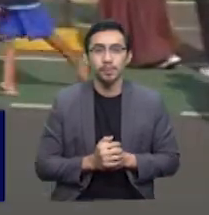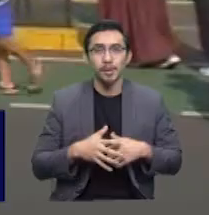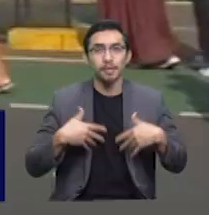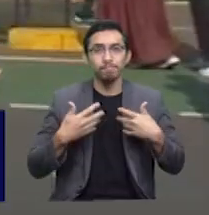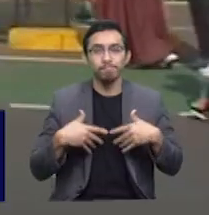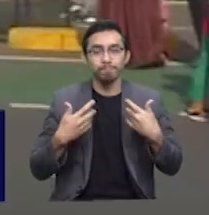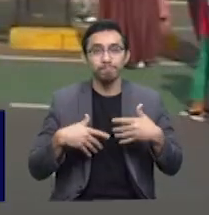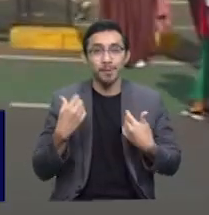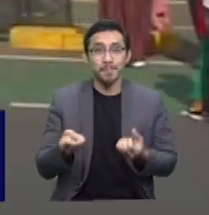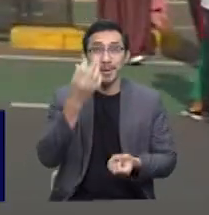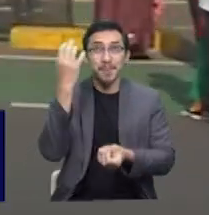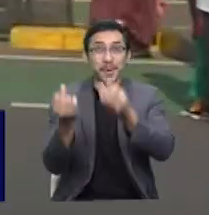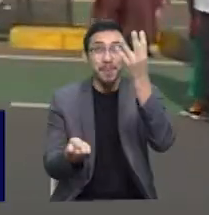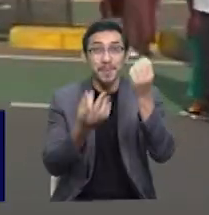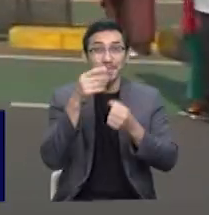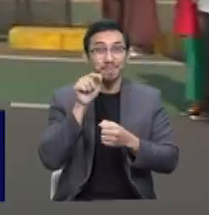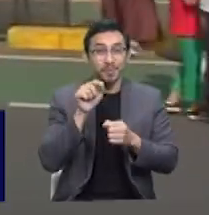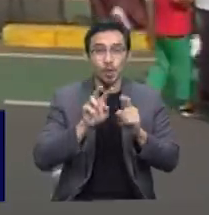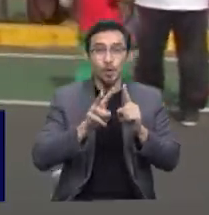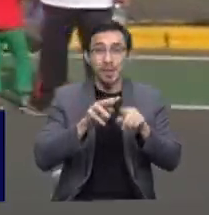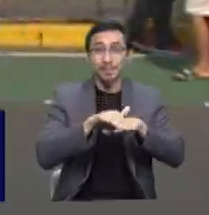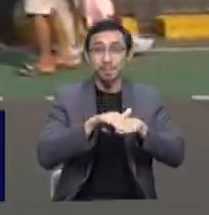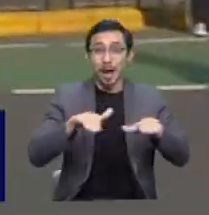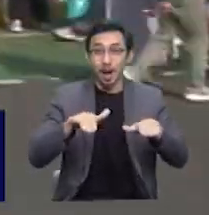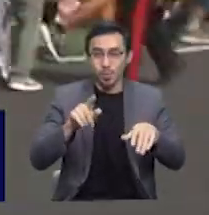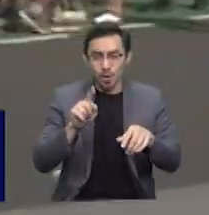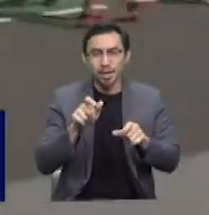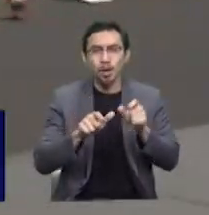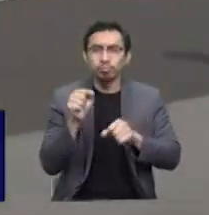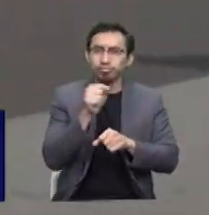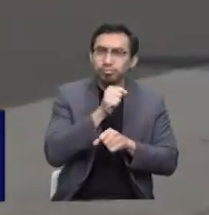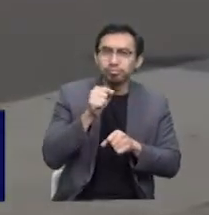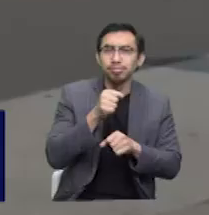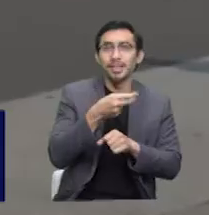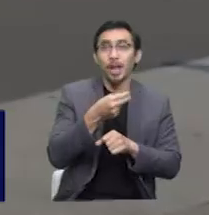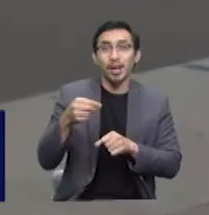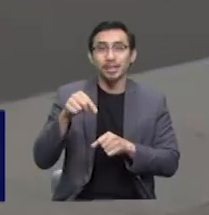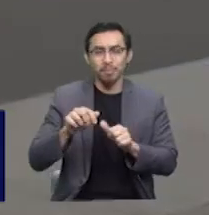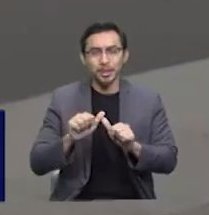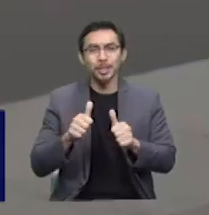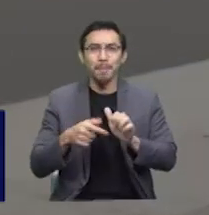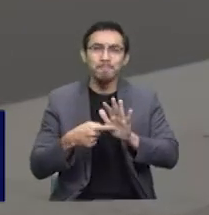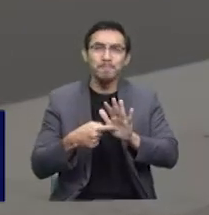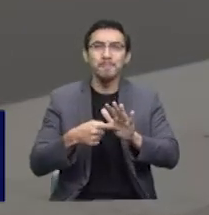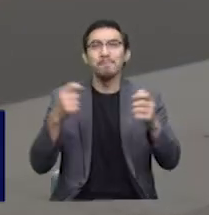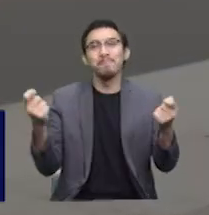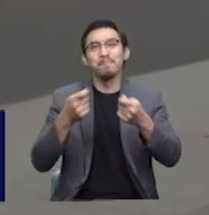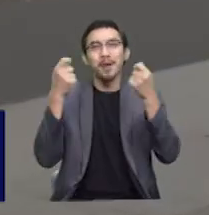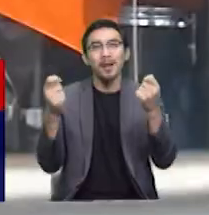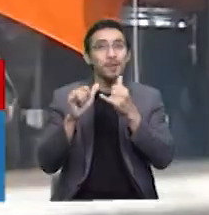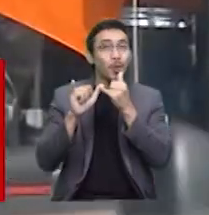Pesta kembang api dan 12 titik panggung hiburan musisi tanah air siap ramaikan malam pergantian tahun di Bundaran